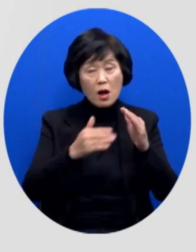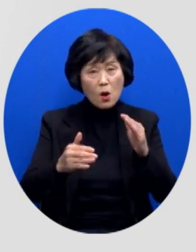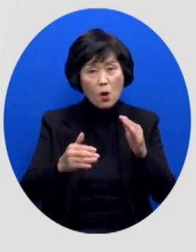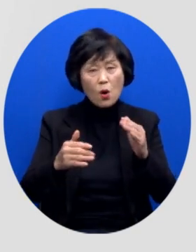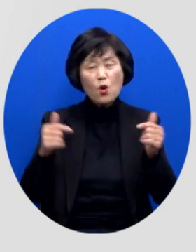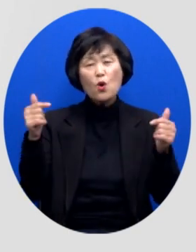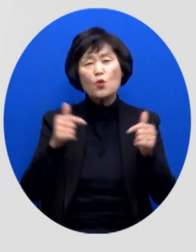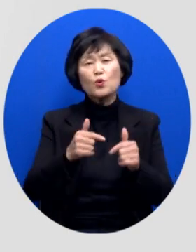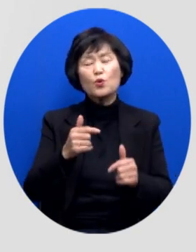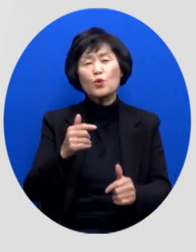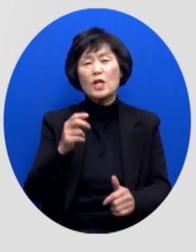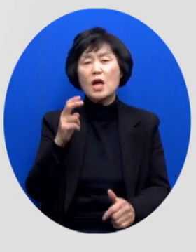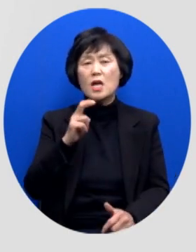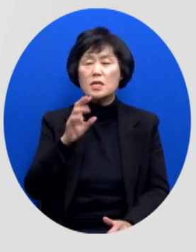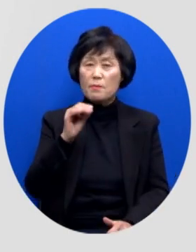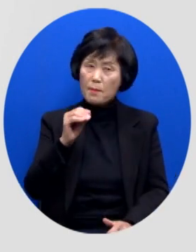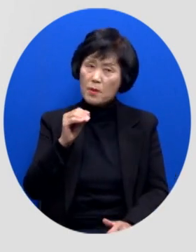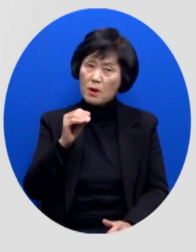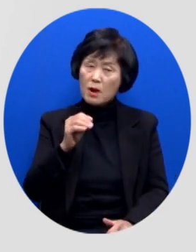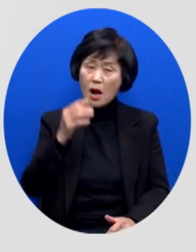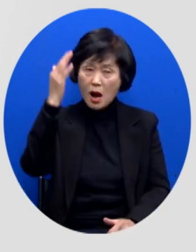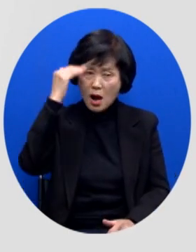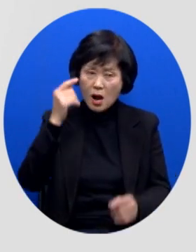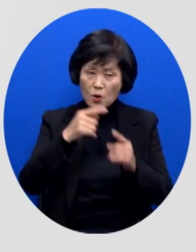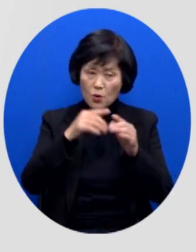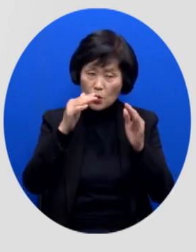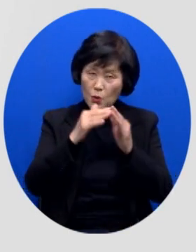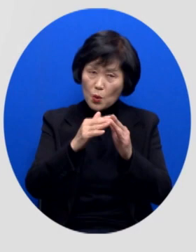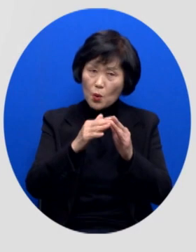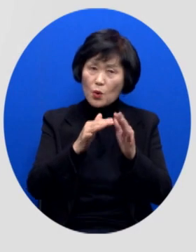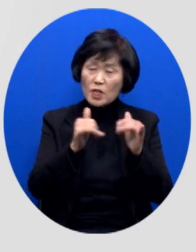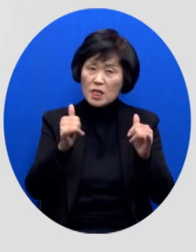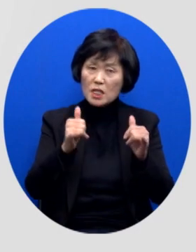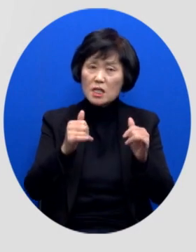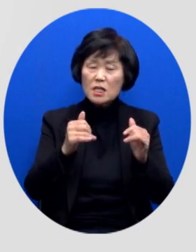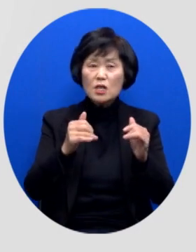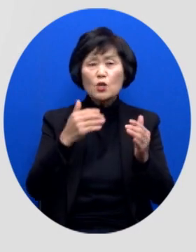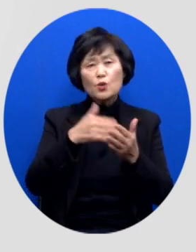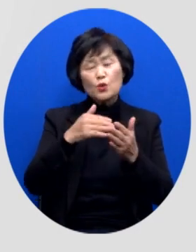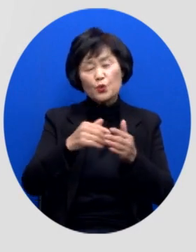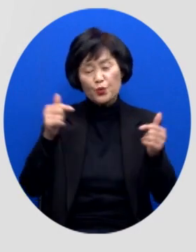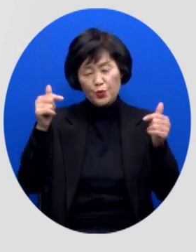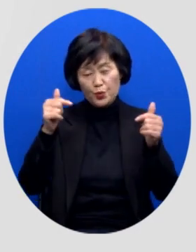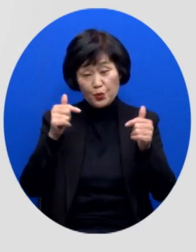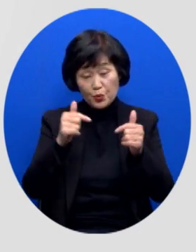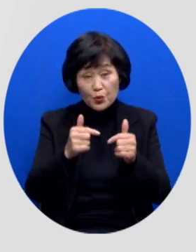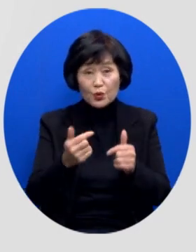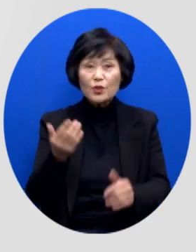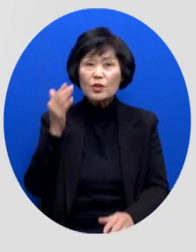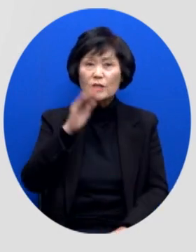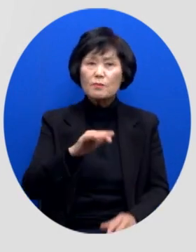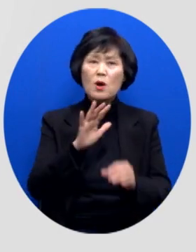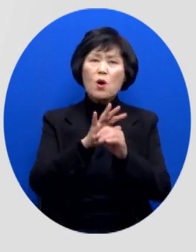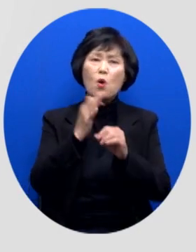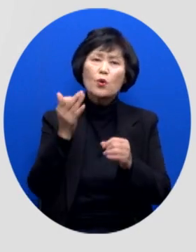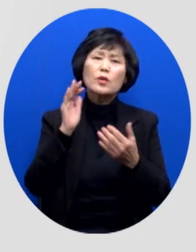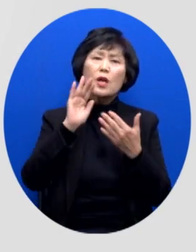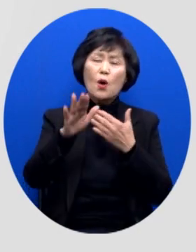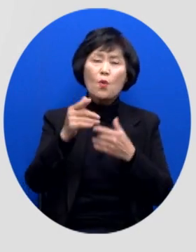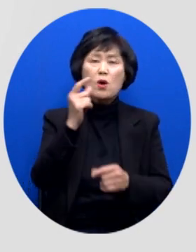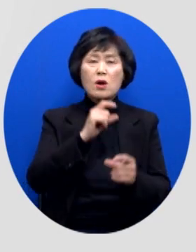조사됐습니다. 한국교회 교인 수는 꾸준히 감소해 왔지만 코로나19 확산 이후 더 큰 하락세를 보였습니다.